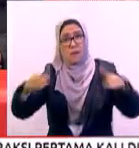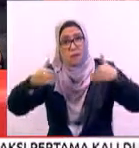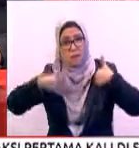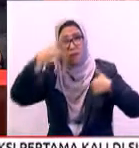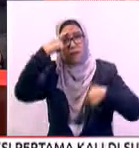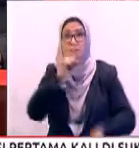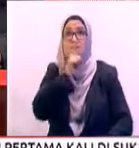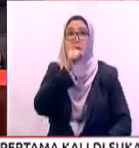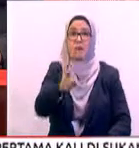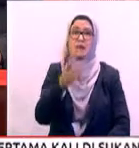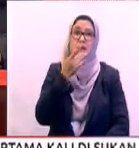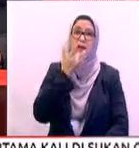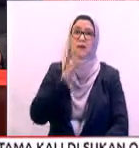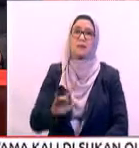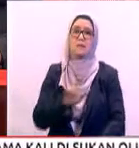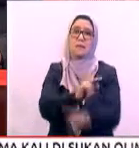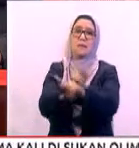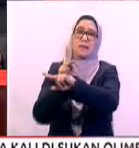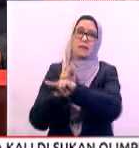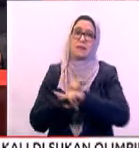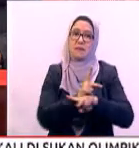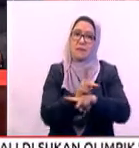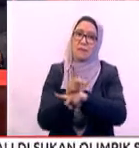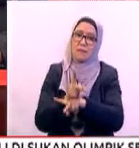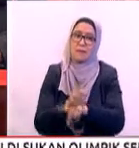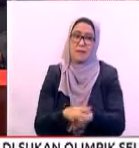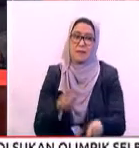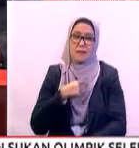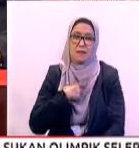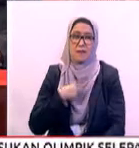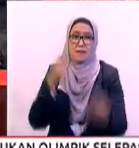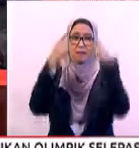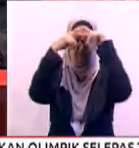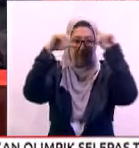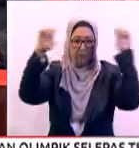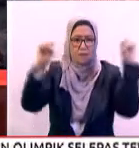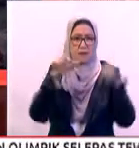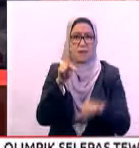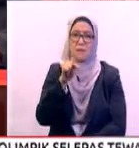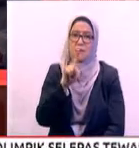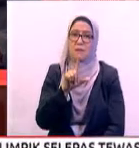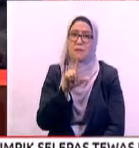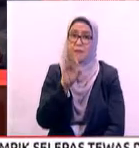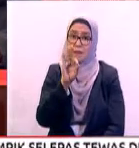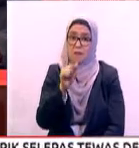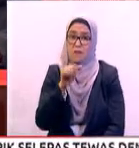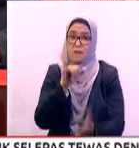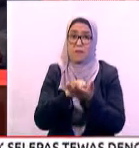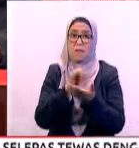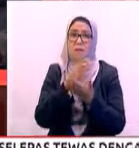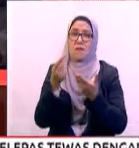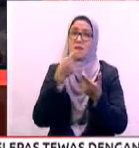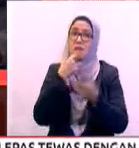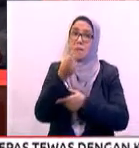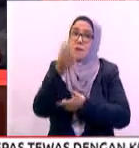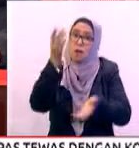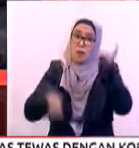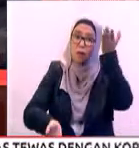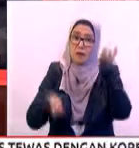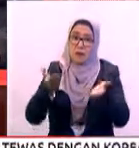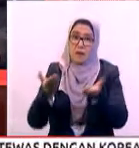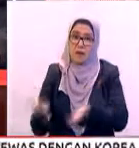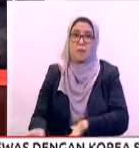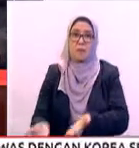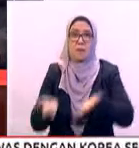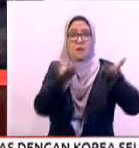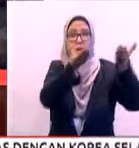terbela. Presiden Kelab Petaling Putra yang juga bekas pemain Kuala Lumpur Datuk Rahman Askolani menegaskan kemungkinan akan membawa perkara